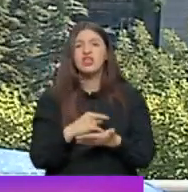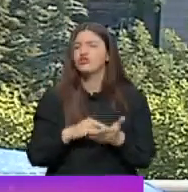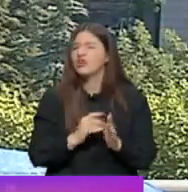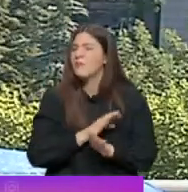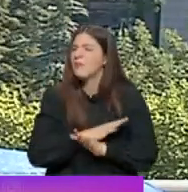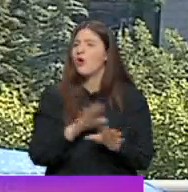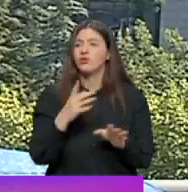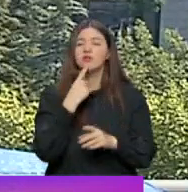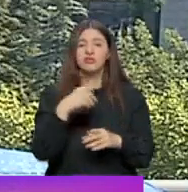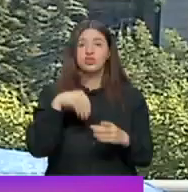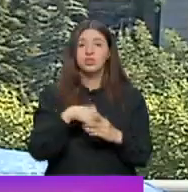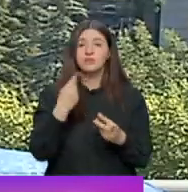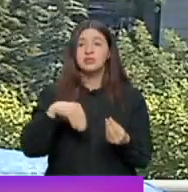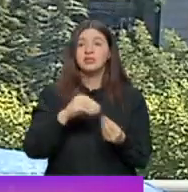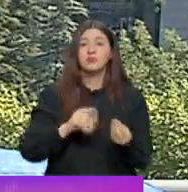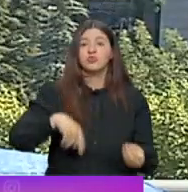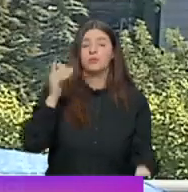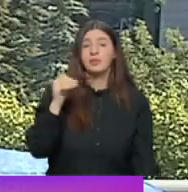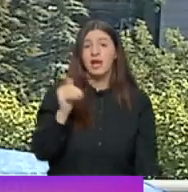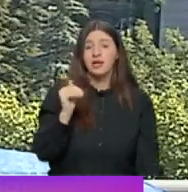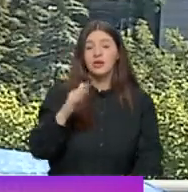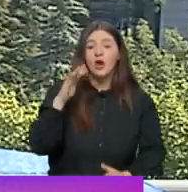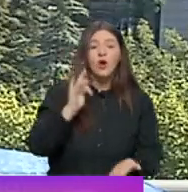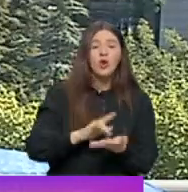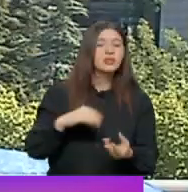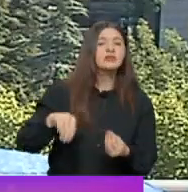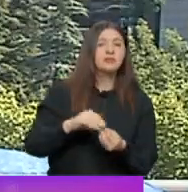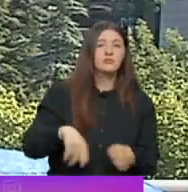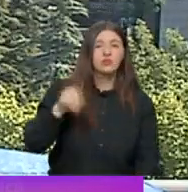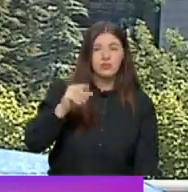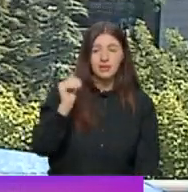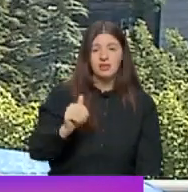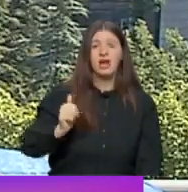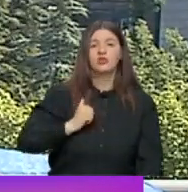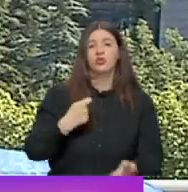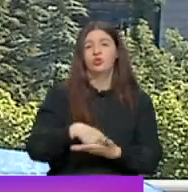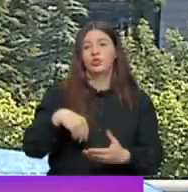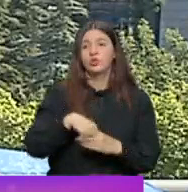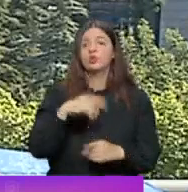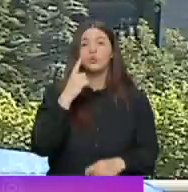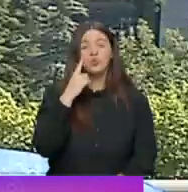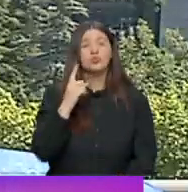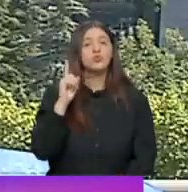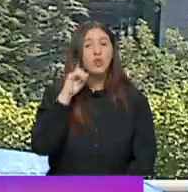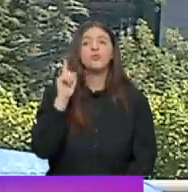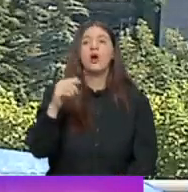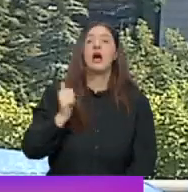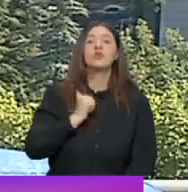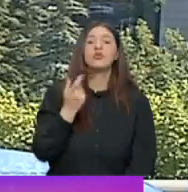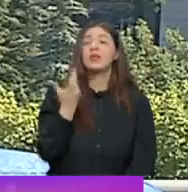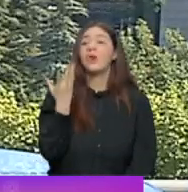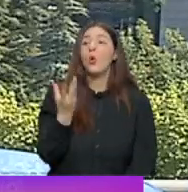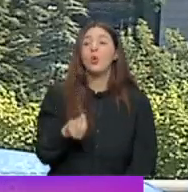geçinemiyoruz dedikleri için bir zam gündeme geldi. Ara zam gündeme geldi asgari ücretler için. Gözümüz kulağımız o asgari ücretin